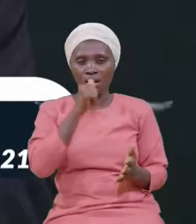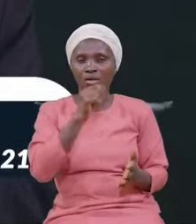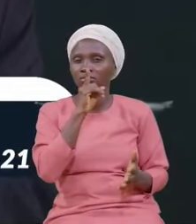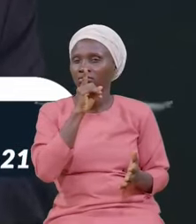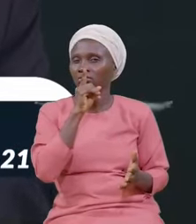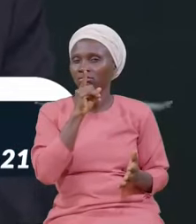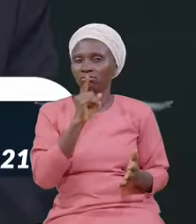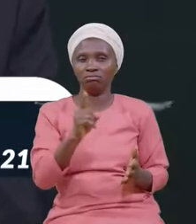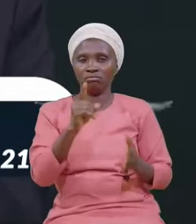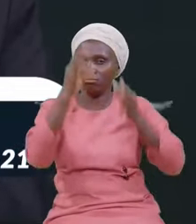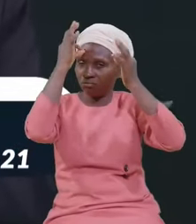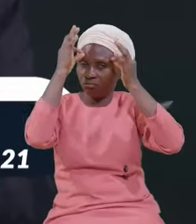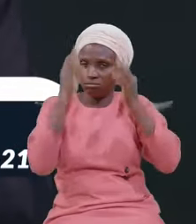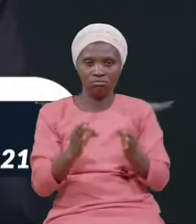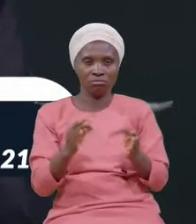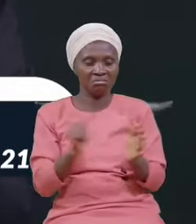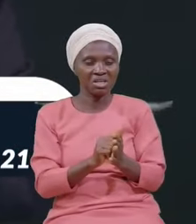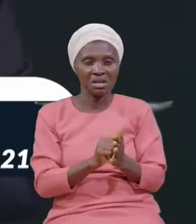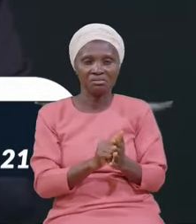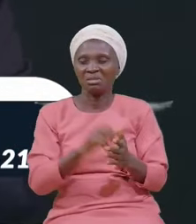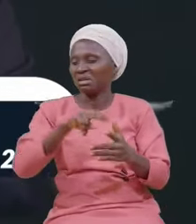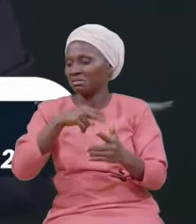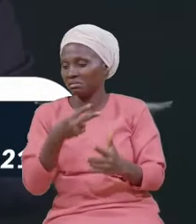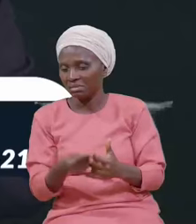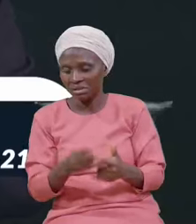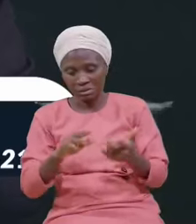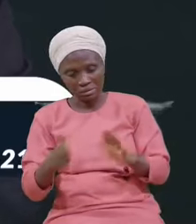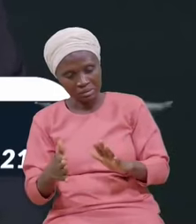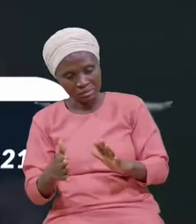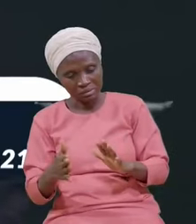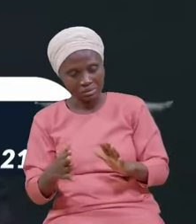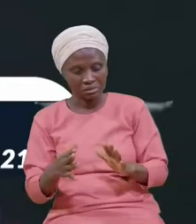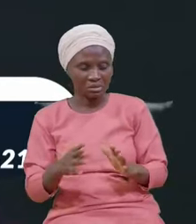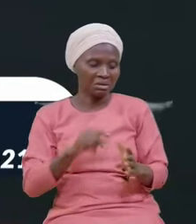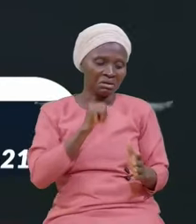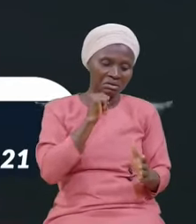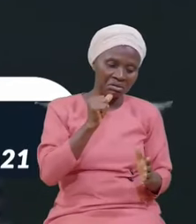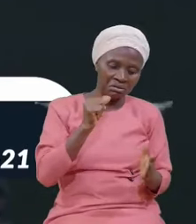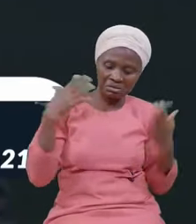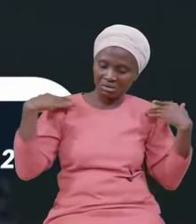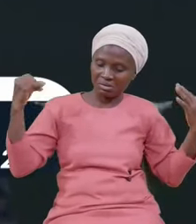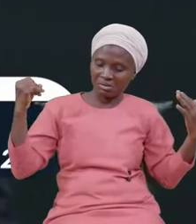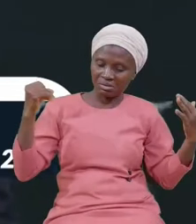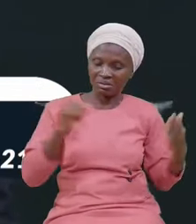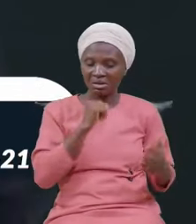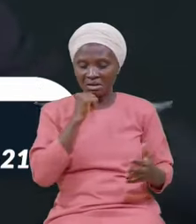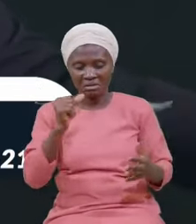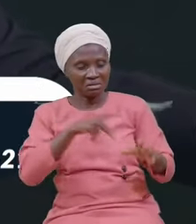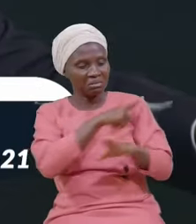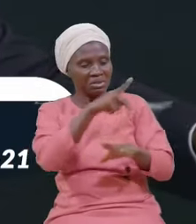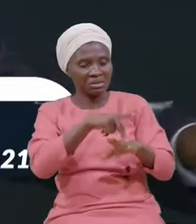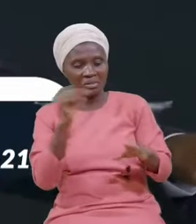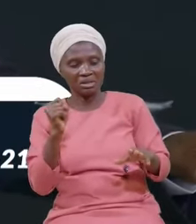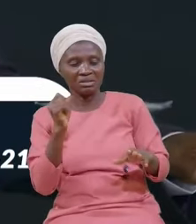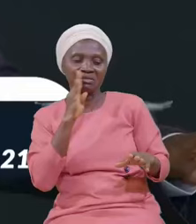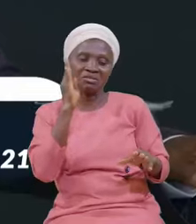que ni la vie, ni la mort, ni la vie, ni les anges, ni les dominations, ni les choses présentes, ni les choses